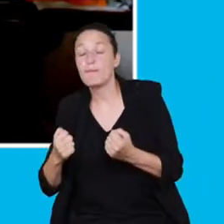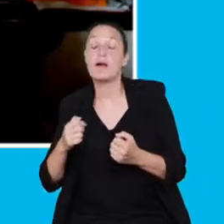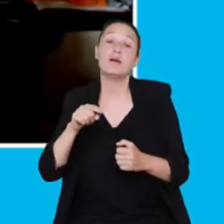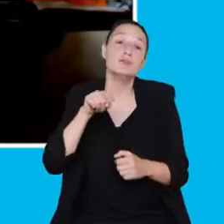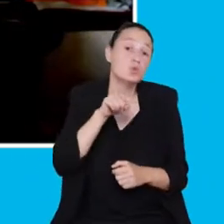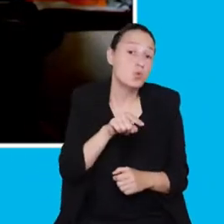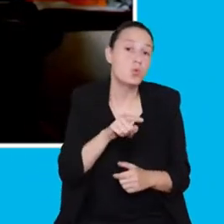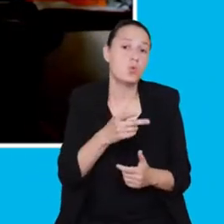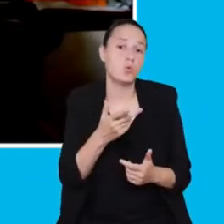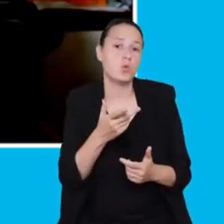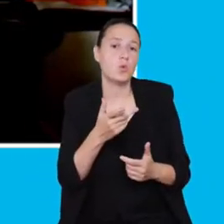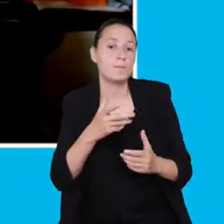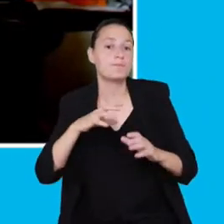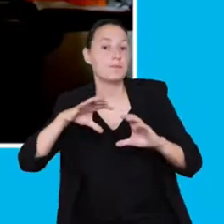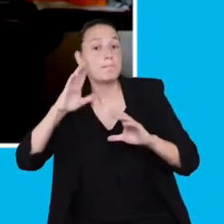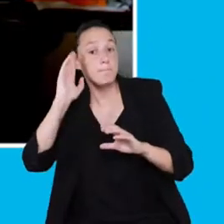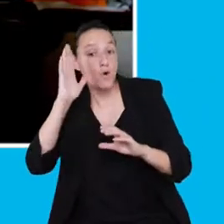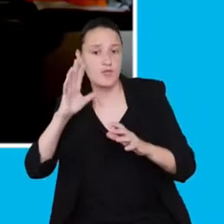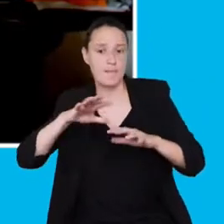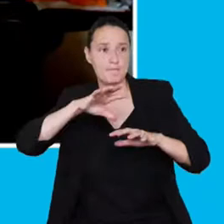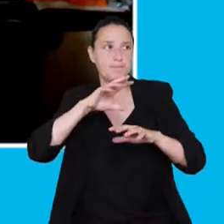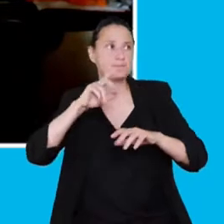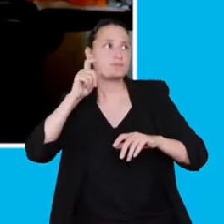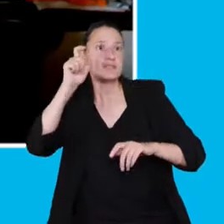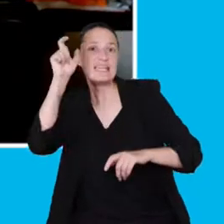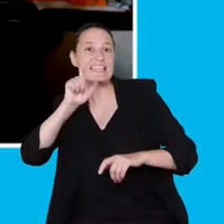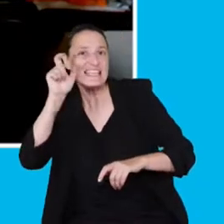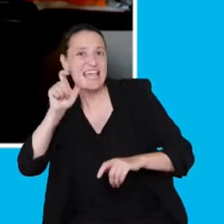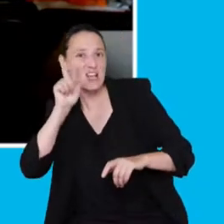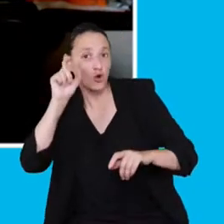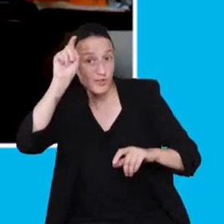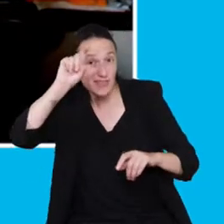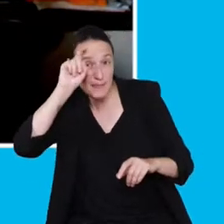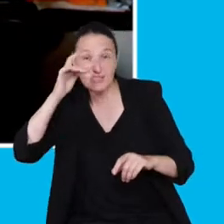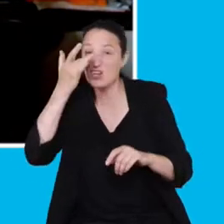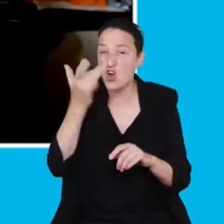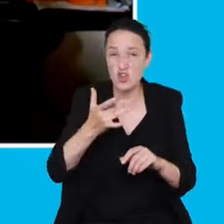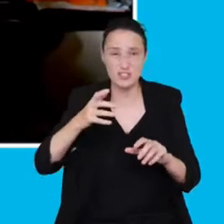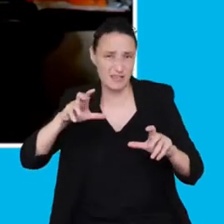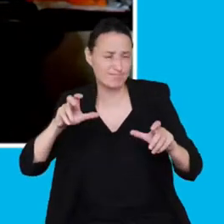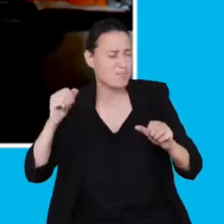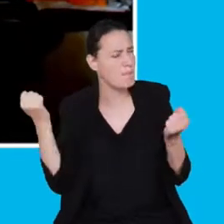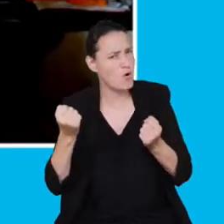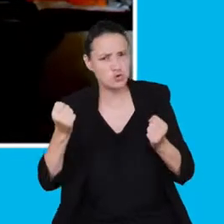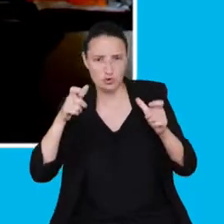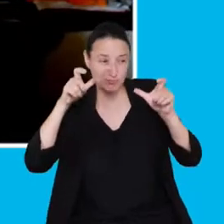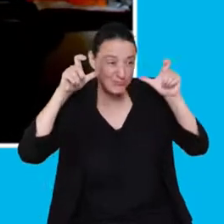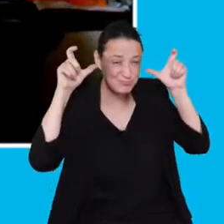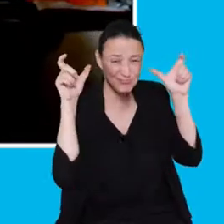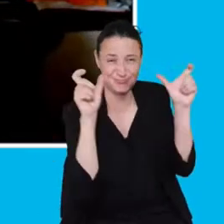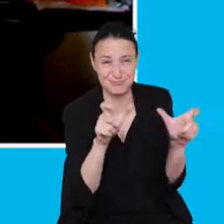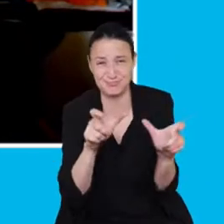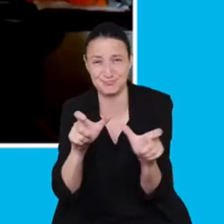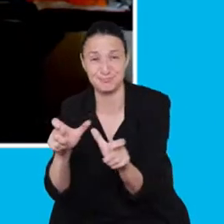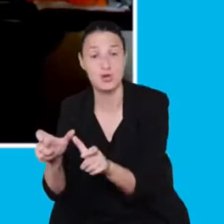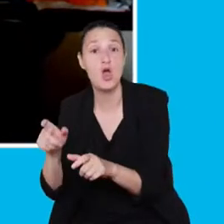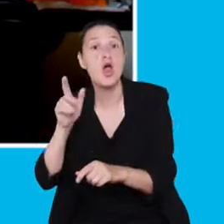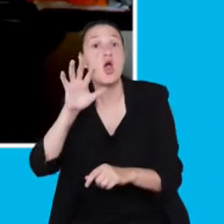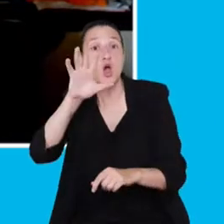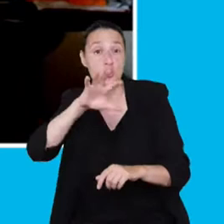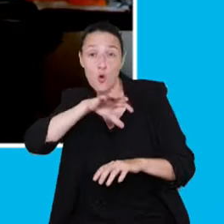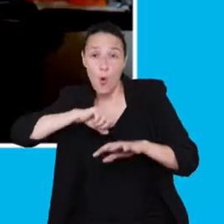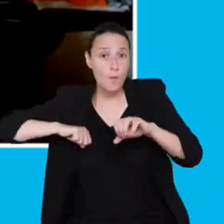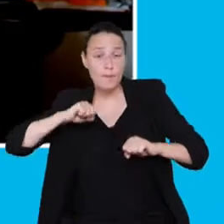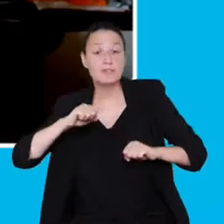uderzy terror okupacyjny, zarówno niemiecki, jak i sowiecki. Jeżeli popatrzymy na to, co okupanci robili